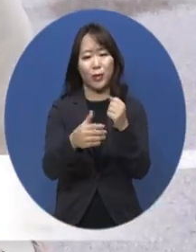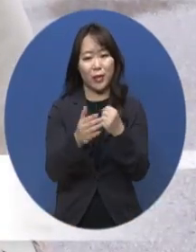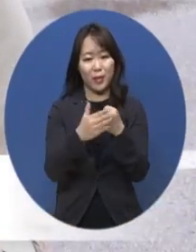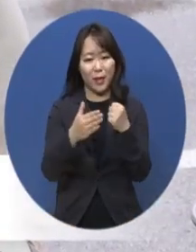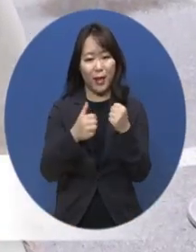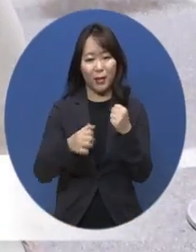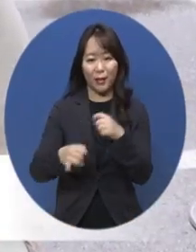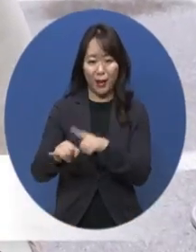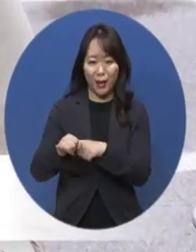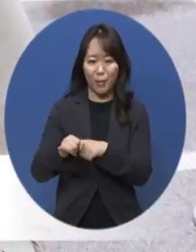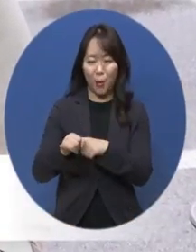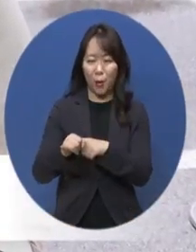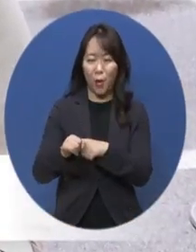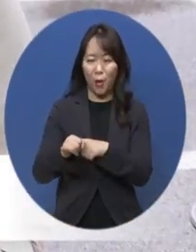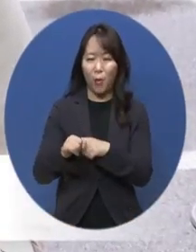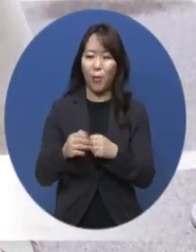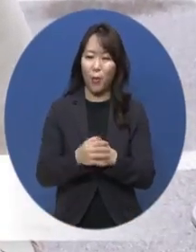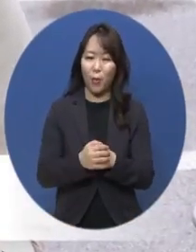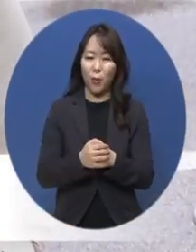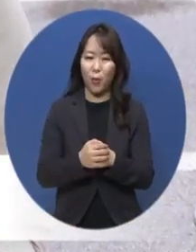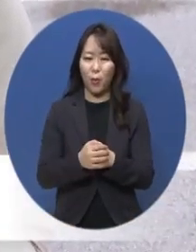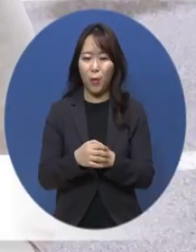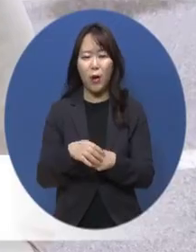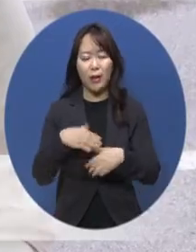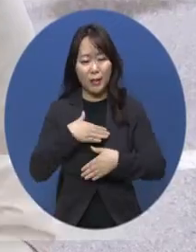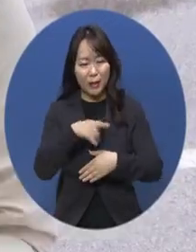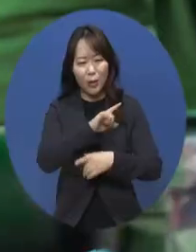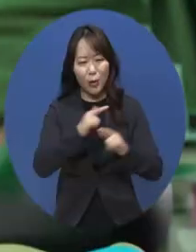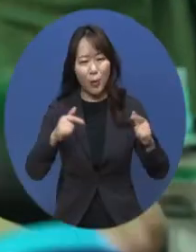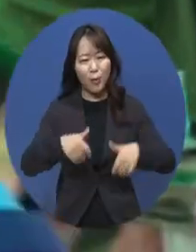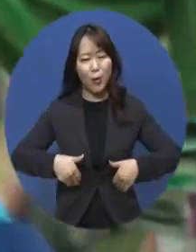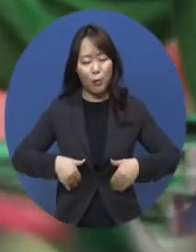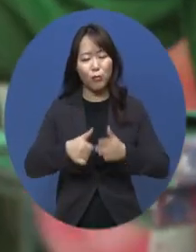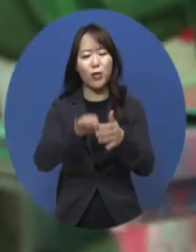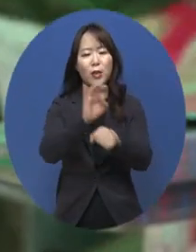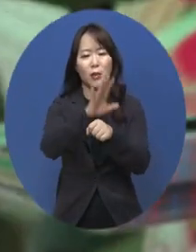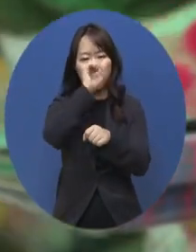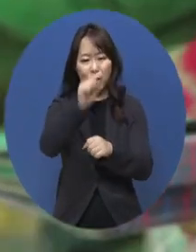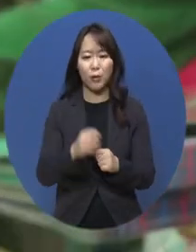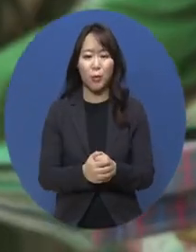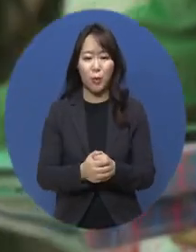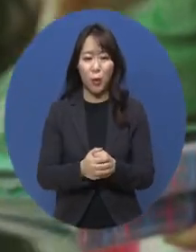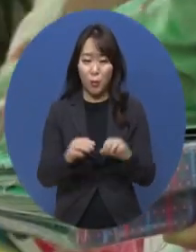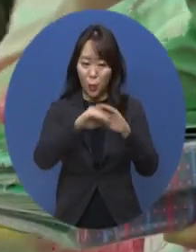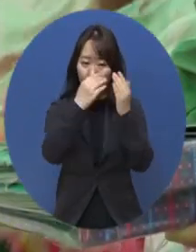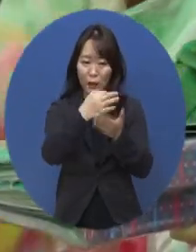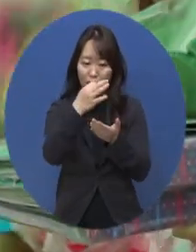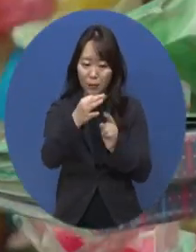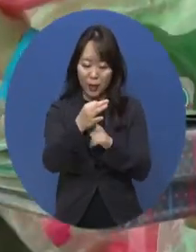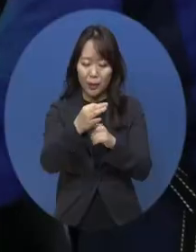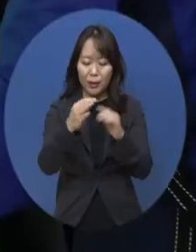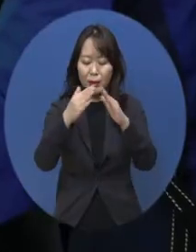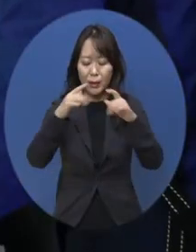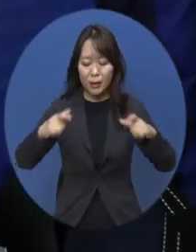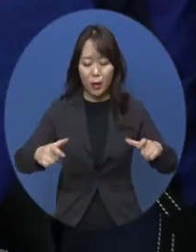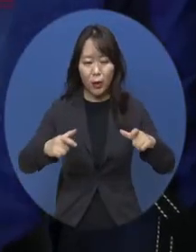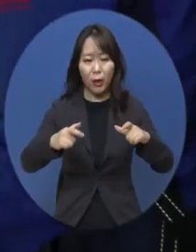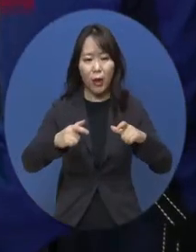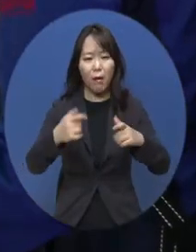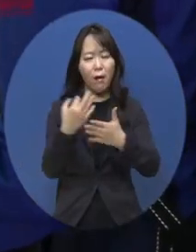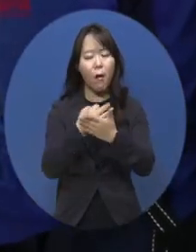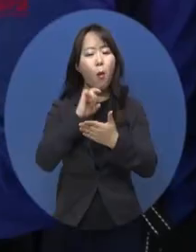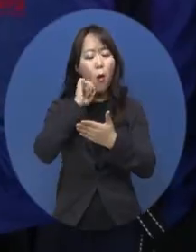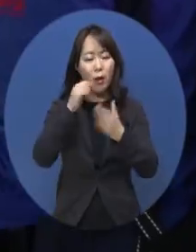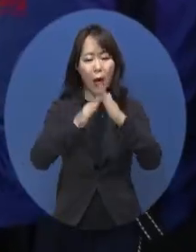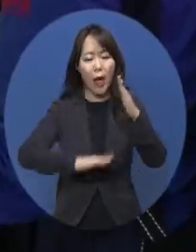뭐 신기거나 필요한 물건들 사기에 굉장히 좋은 것 같아요. 판매 대금은 모두 지역의 저소득 가정을 위해